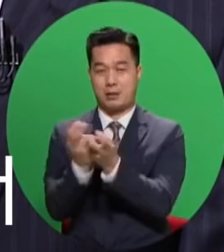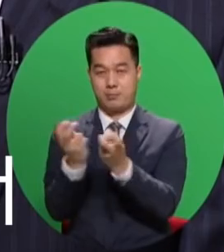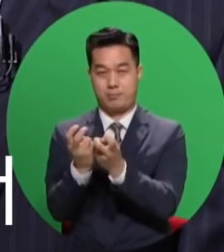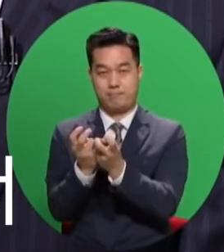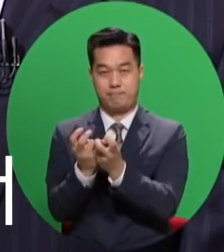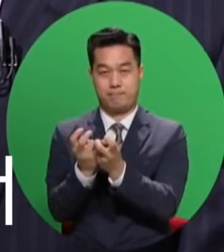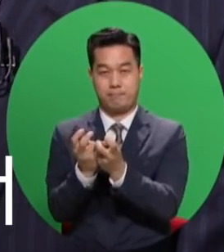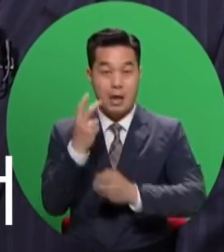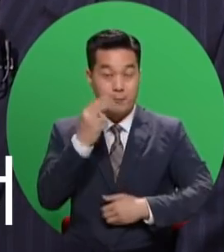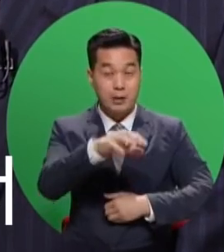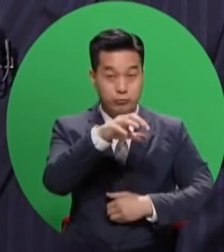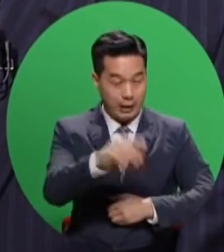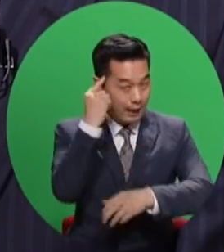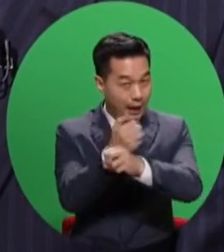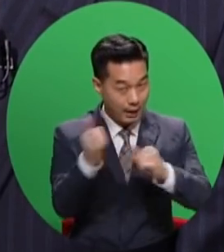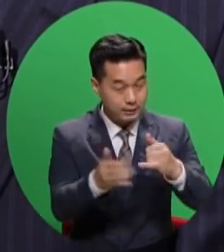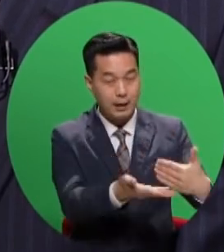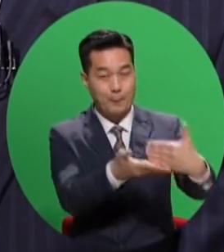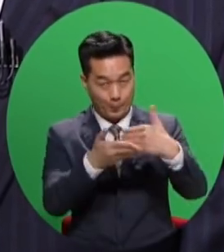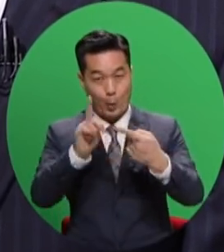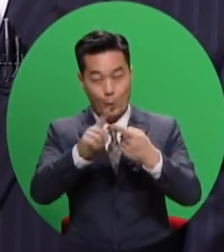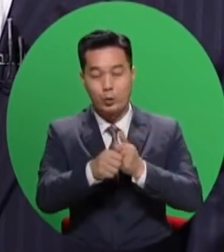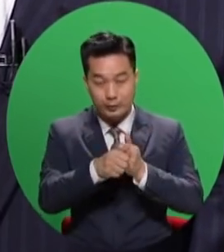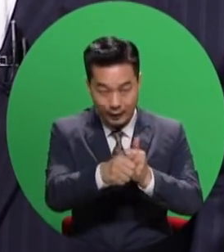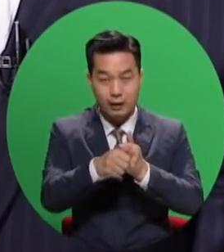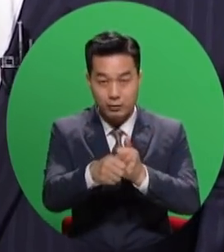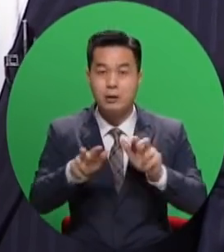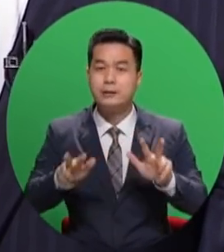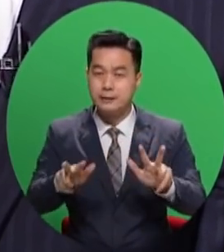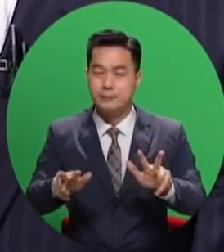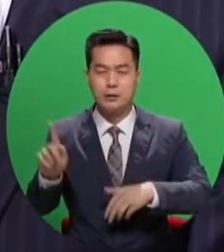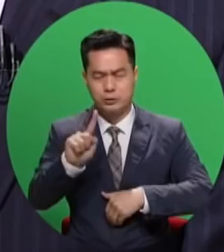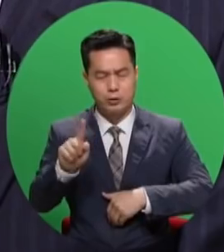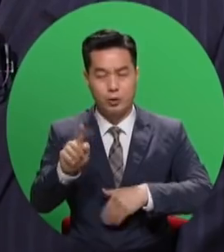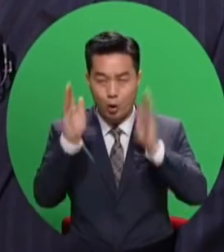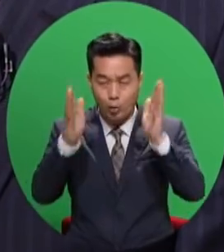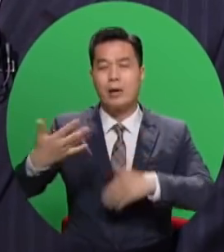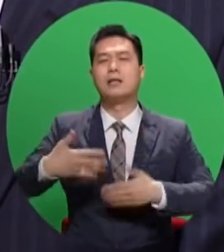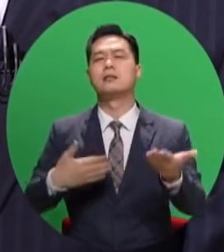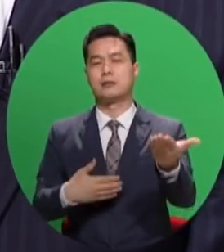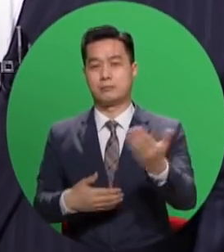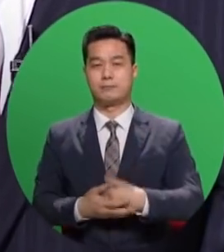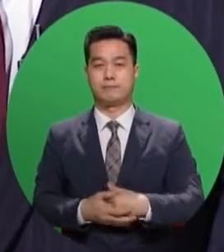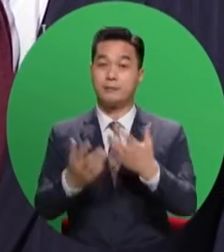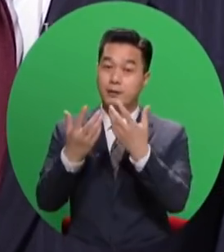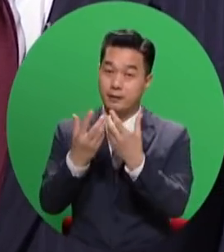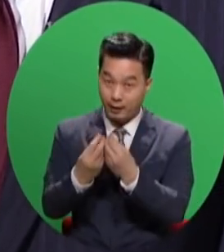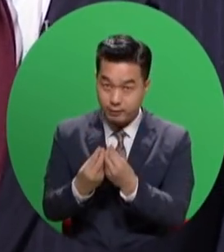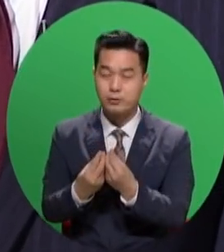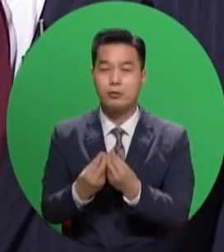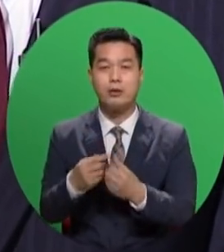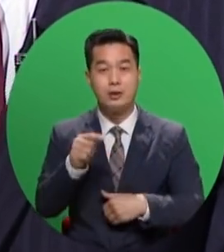프리드만 의 제안에 따라서 차안에 따라서 지금 그것은 지금 져 스터디가 안되신 그래서 예를 들어서요